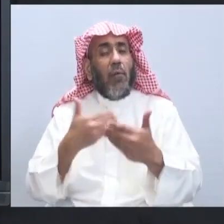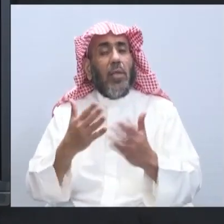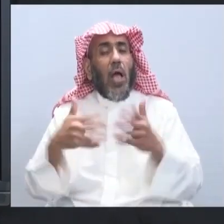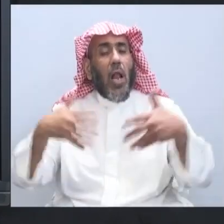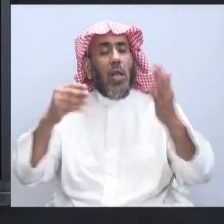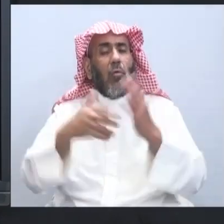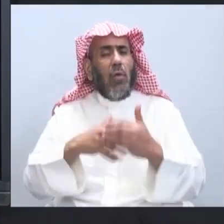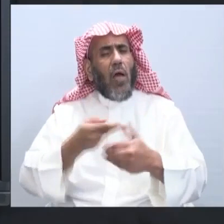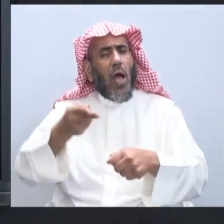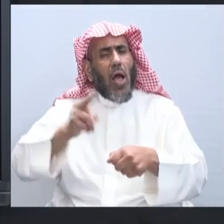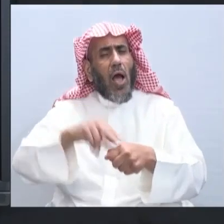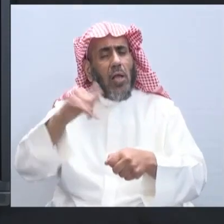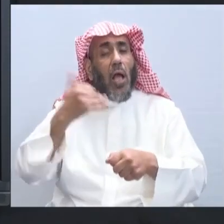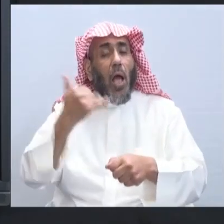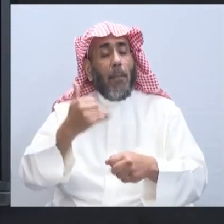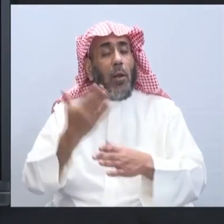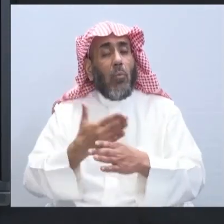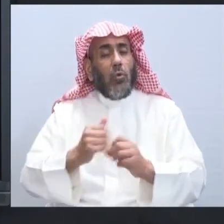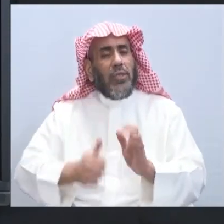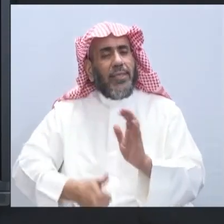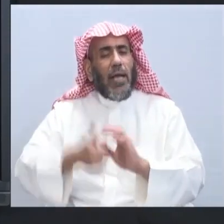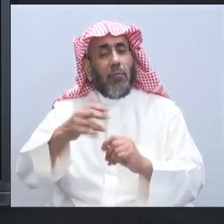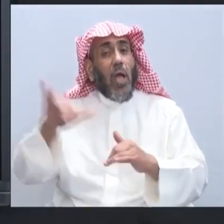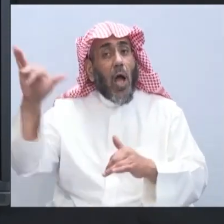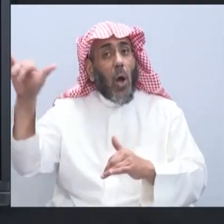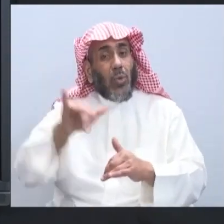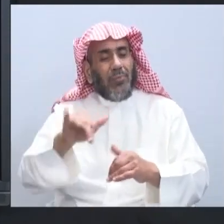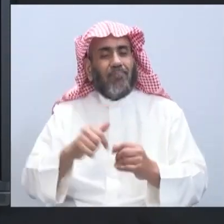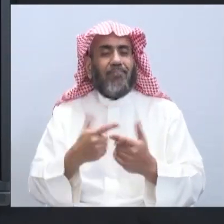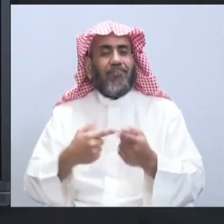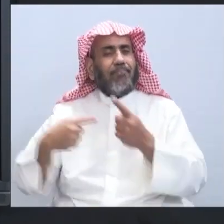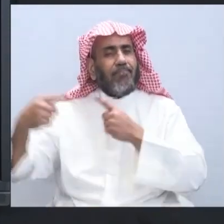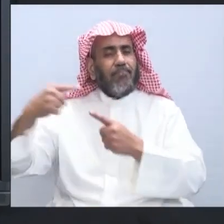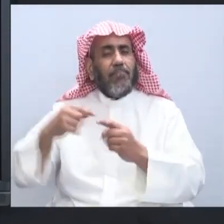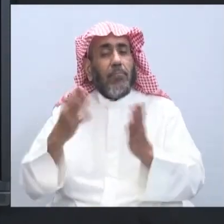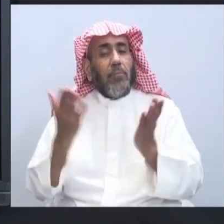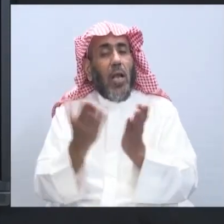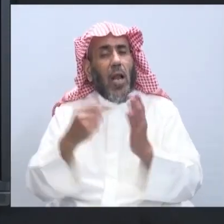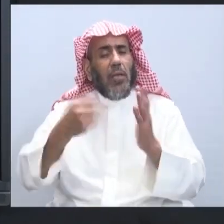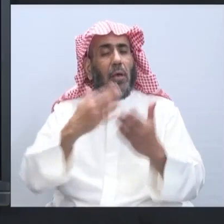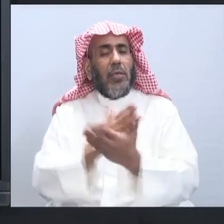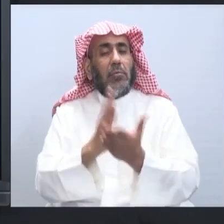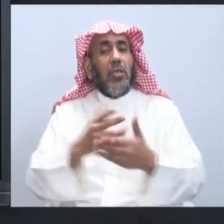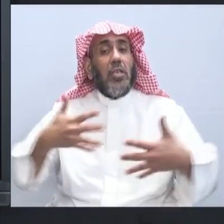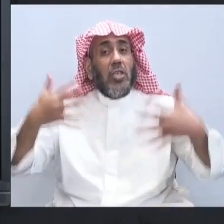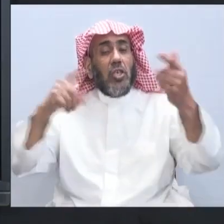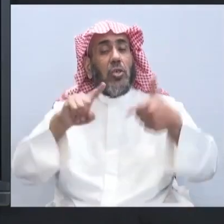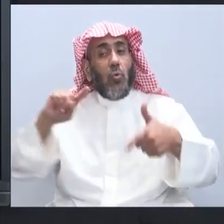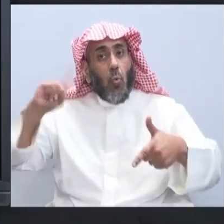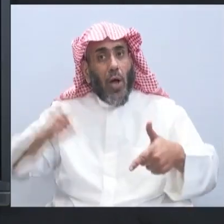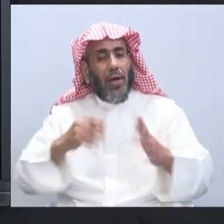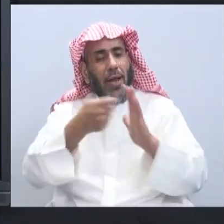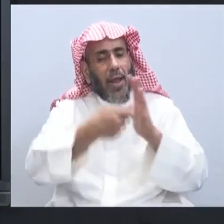الادب الحديث وكيف عاد اهم العوامل التي ساهمت في عودته طبعا انت تعرف ان الادب ينقسم من القسمين شعر ونثر بدانا